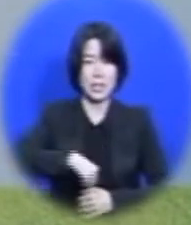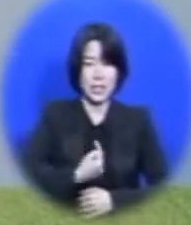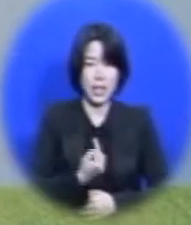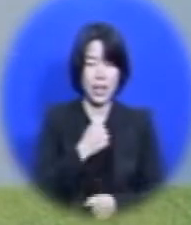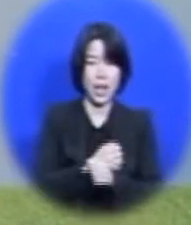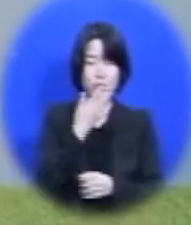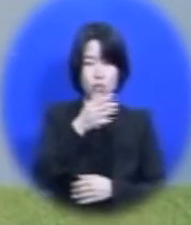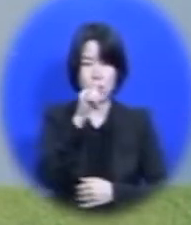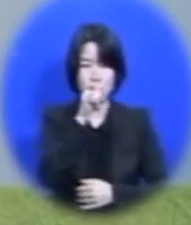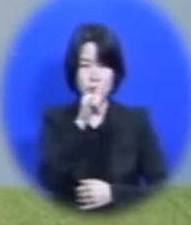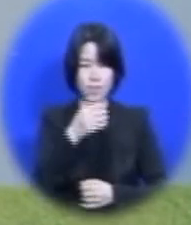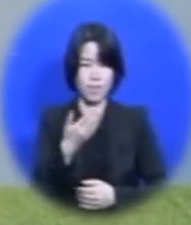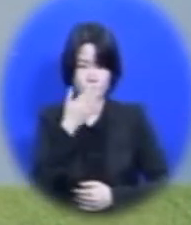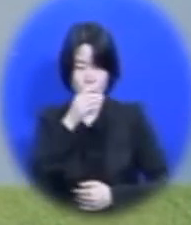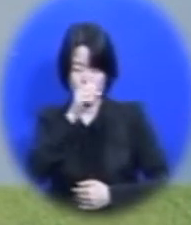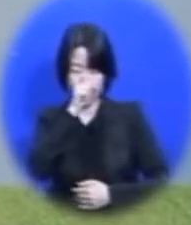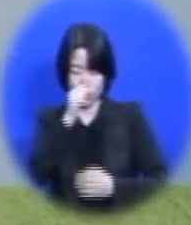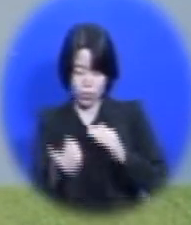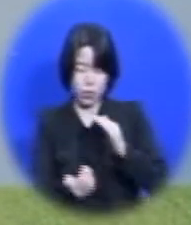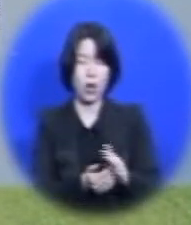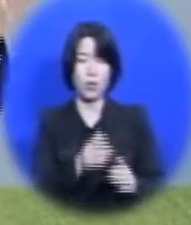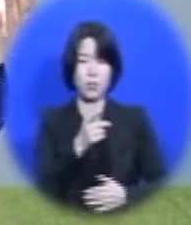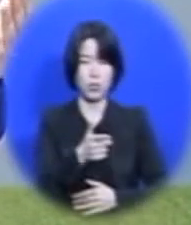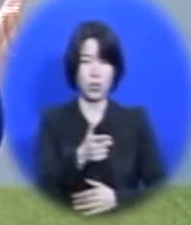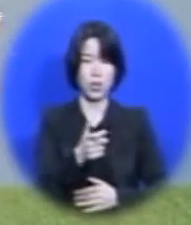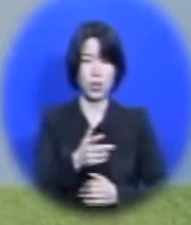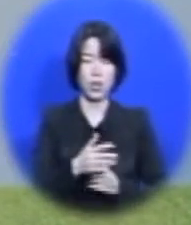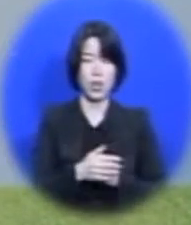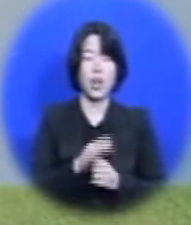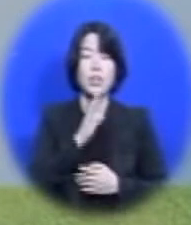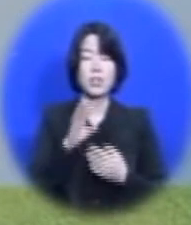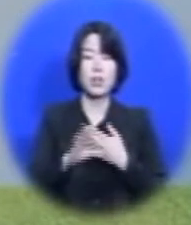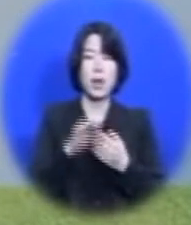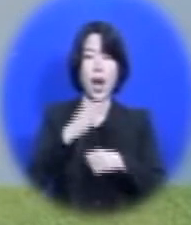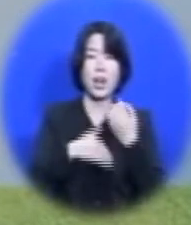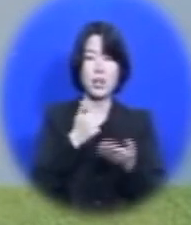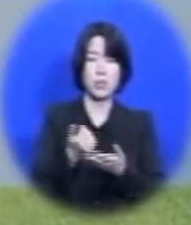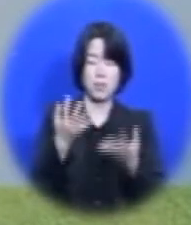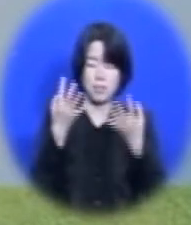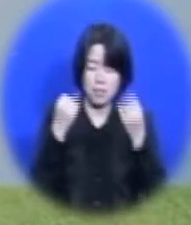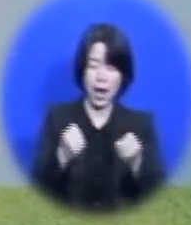최고의 무기였습니다. 그러면 하나님은 수많은 열매를 맺을 걸 믿었기 때문에.